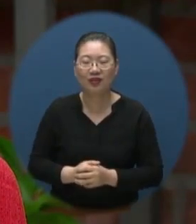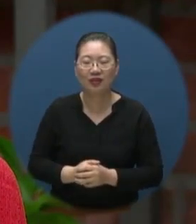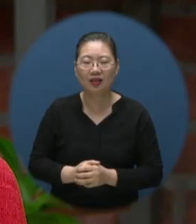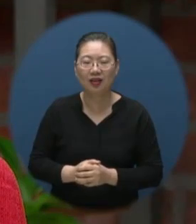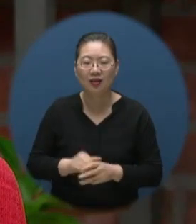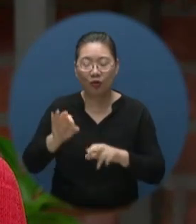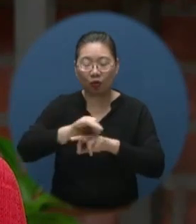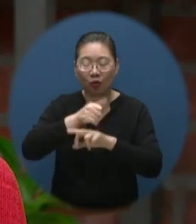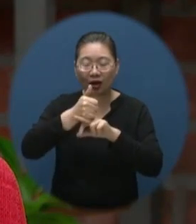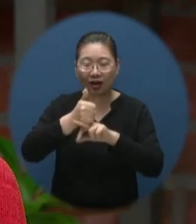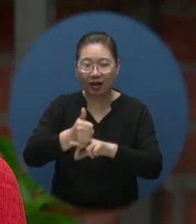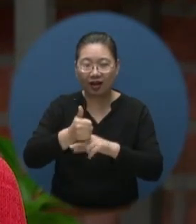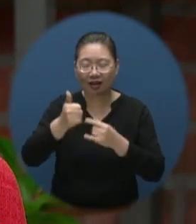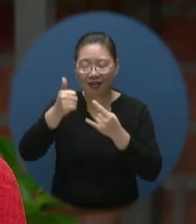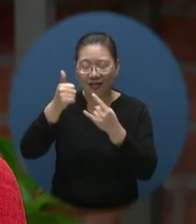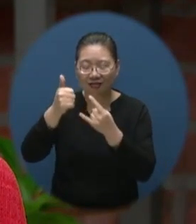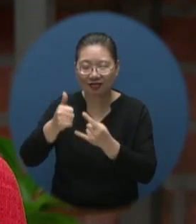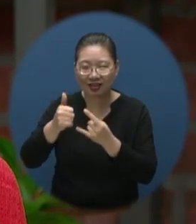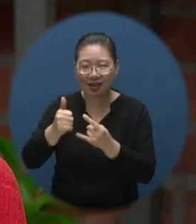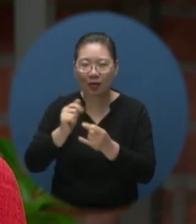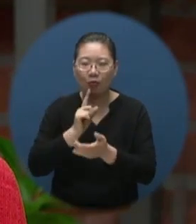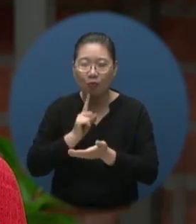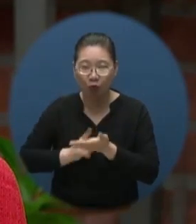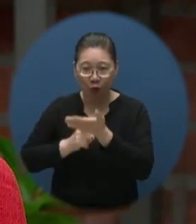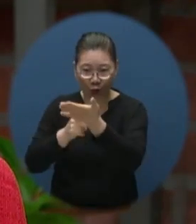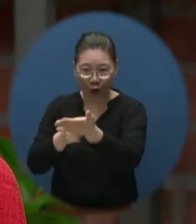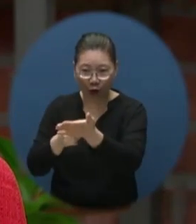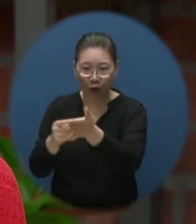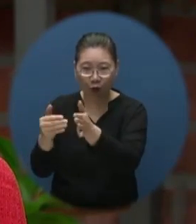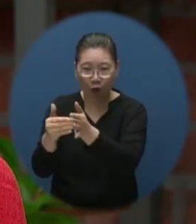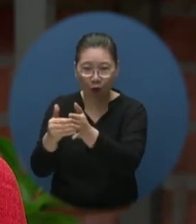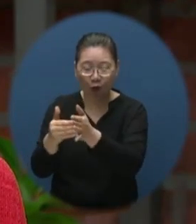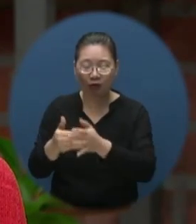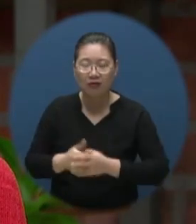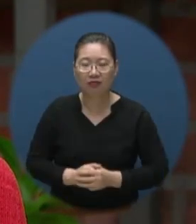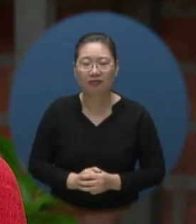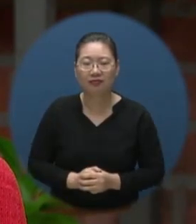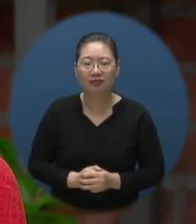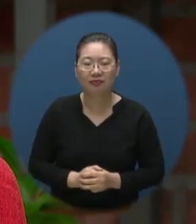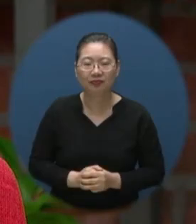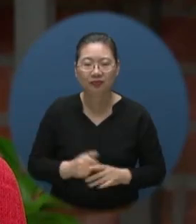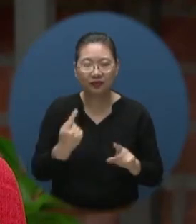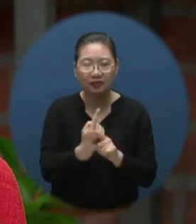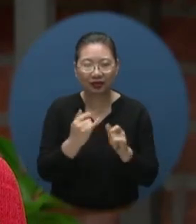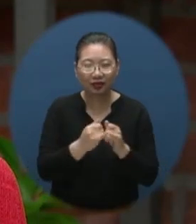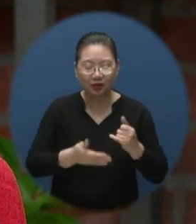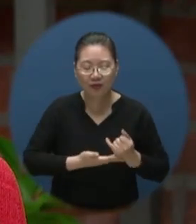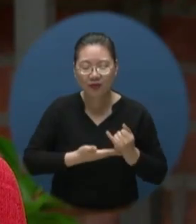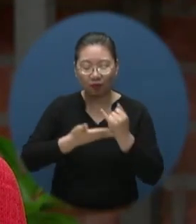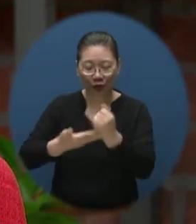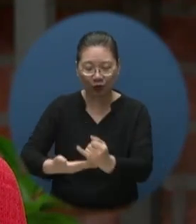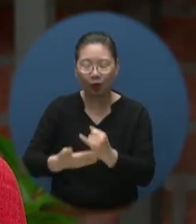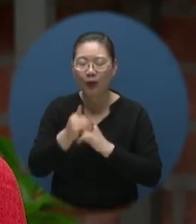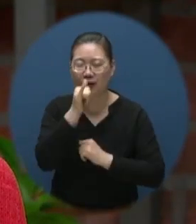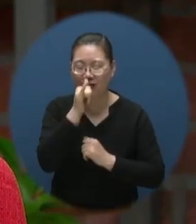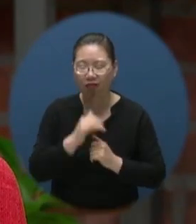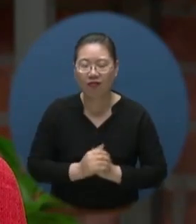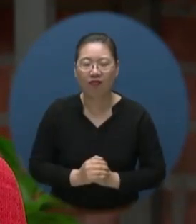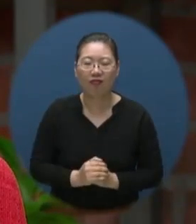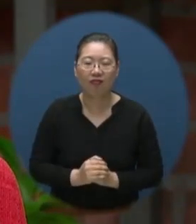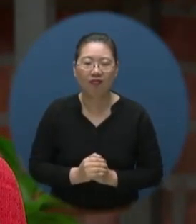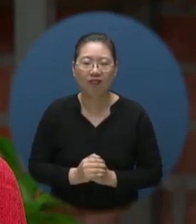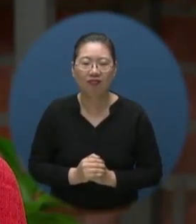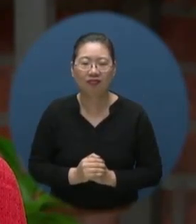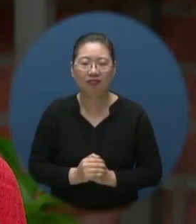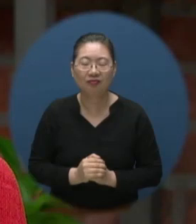이제 왕께 이제 보고했겠죠. 보고를 하니까 그런 번역자 초청이 있었어요. 아.